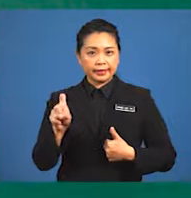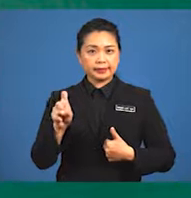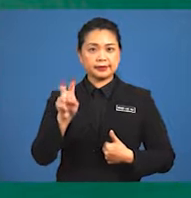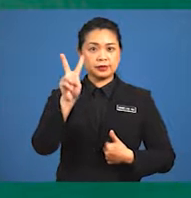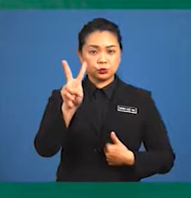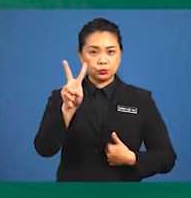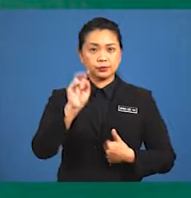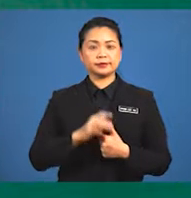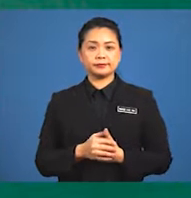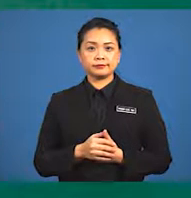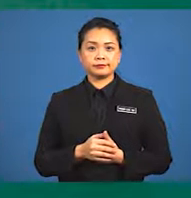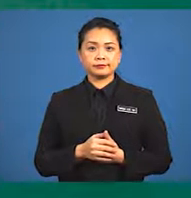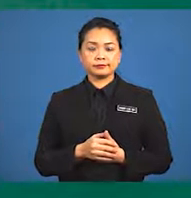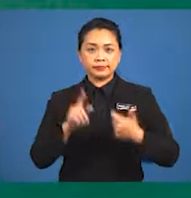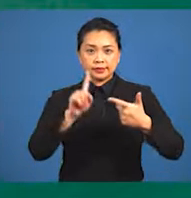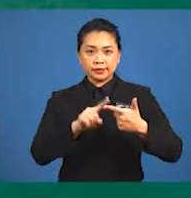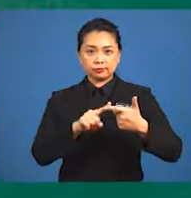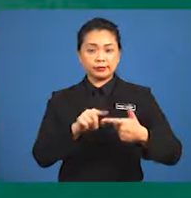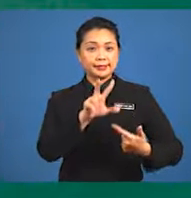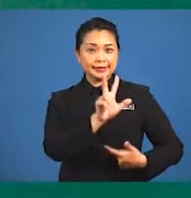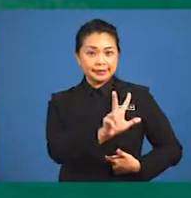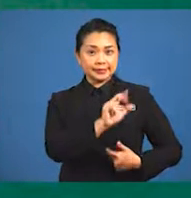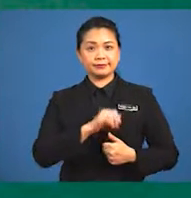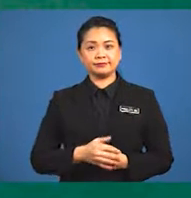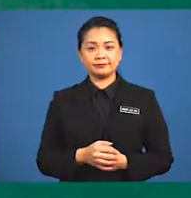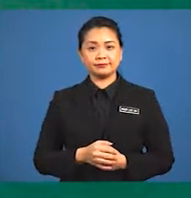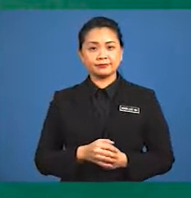kamiran 5X kuasa 2 dalam contoh 1 tadi?